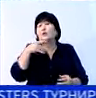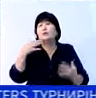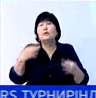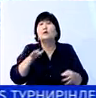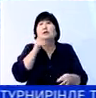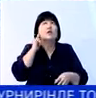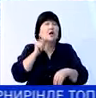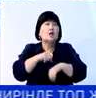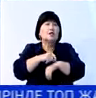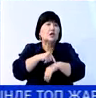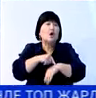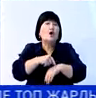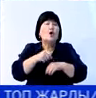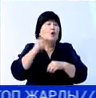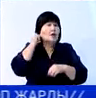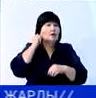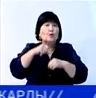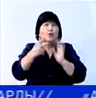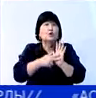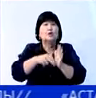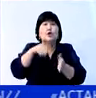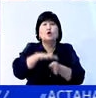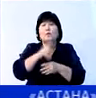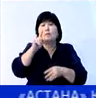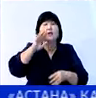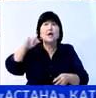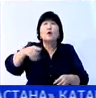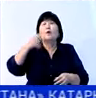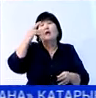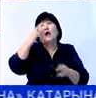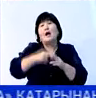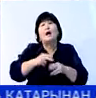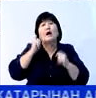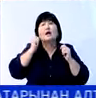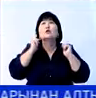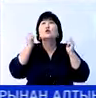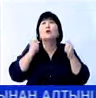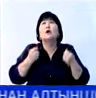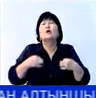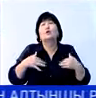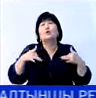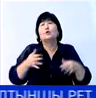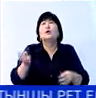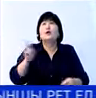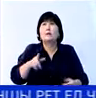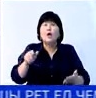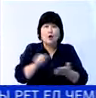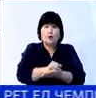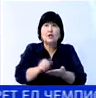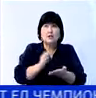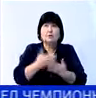жасы 18-ге толмаған бір жасөспірім жүр екен. Айтуынша нағашы ағасының туған күнін атап өтуге келіпті. Құжатыңыз бар ма?